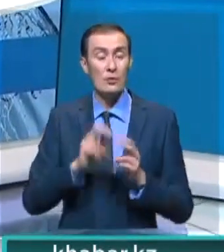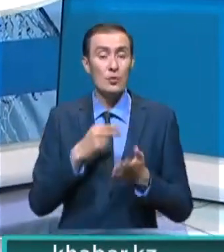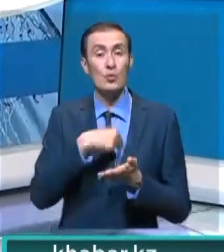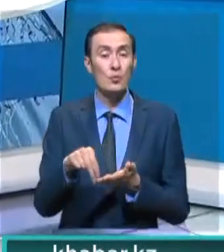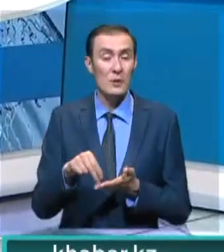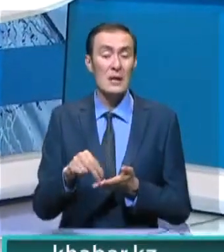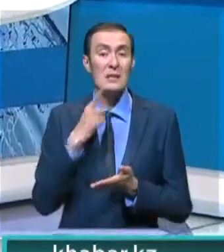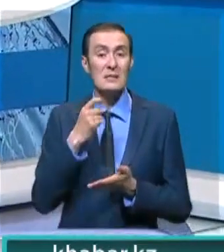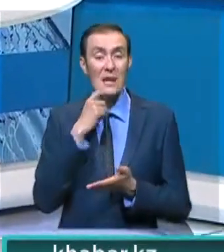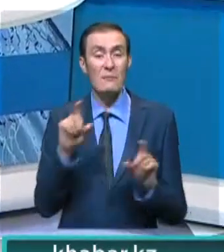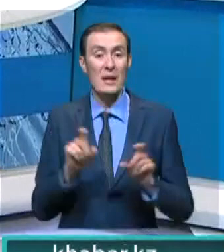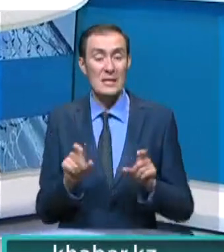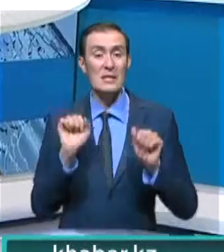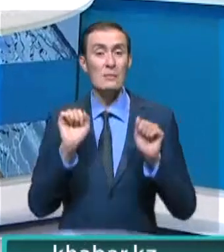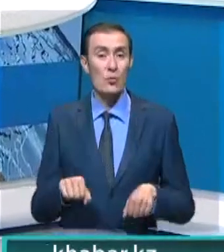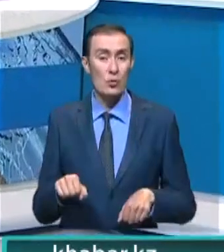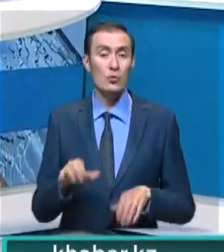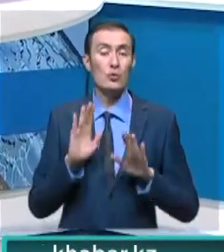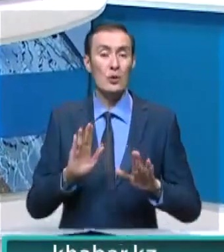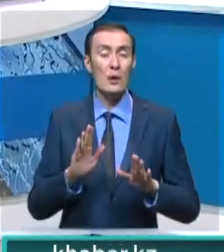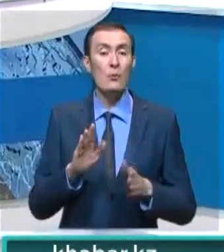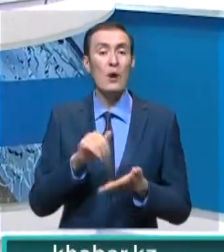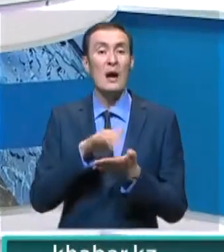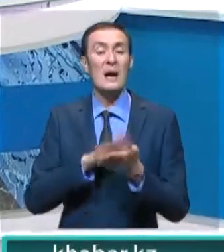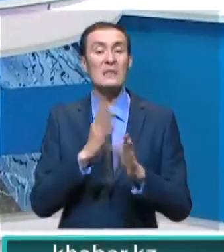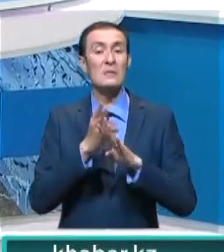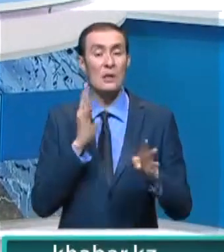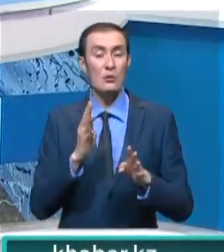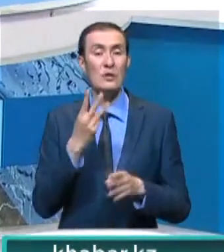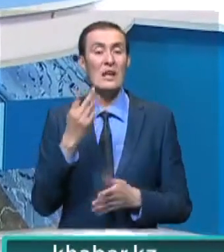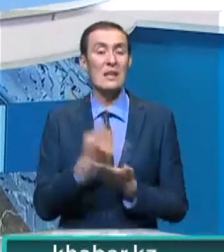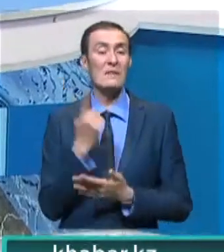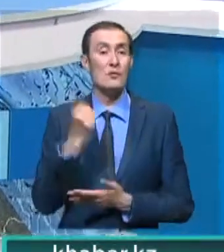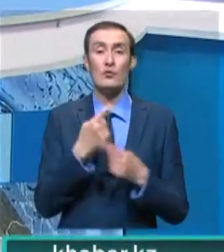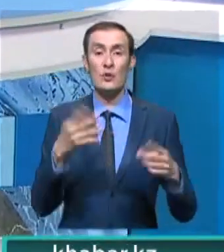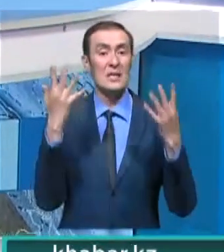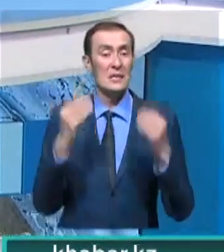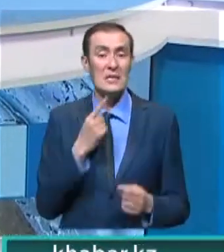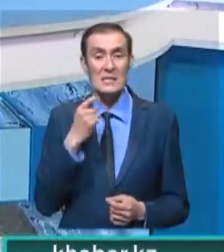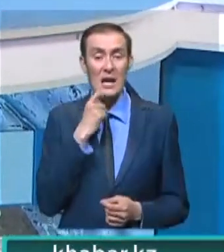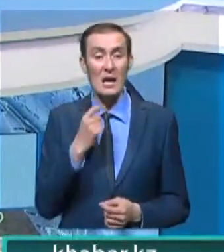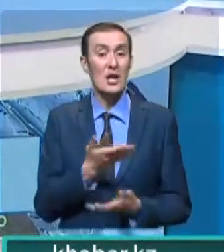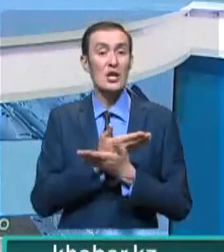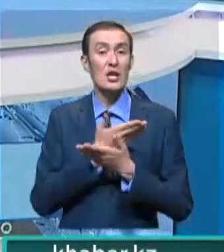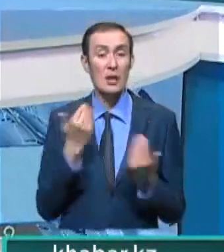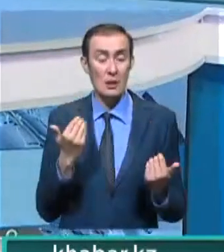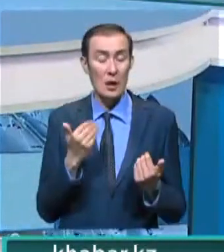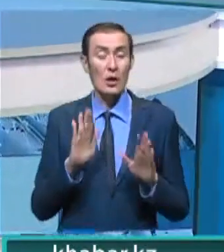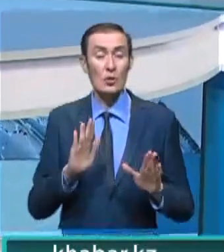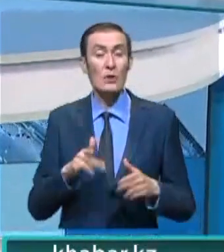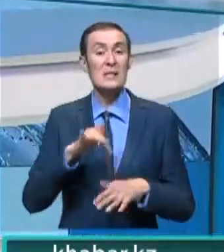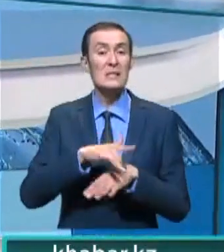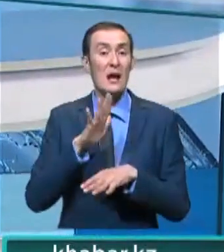сладкий песок в соцмагазине жители могут только по расписанию 3 раза в неделю. В другие дни сахара там попросту нет. Как только